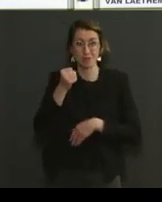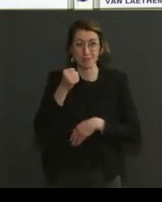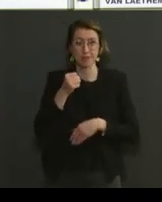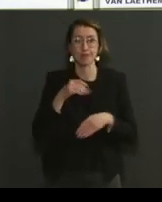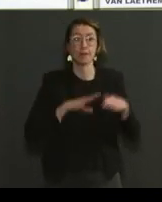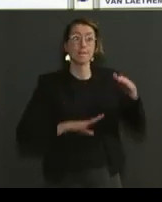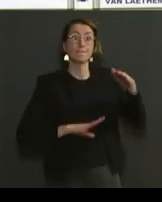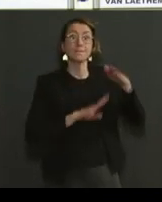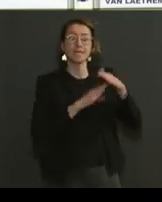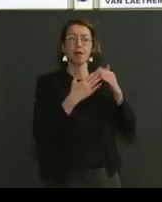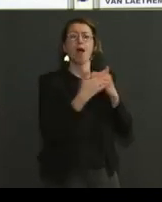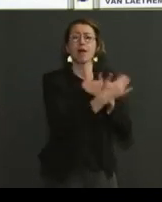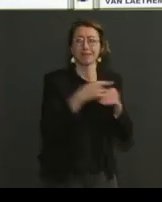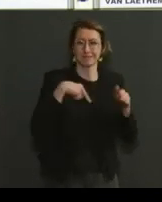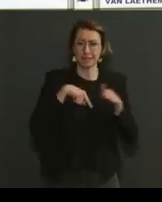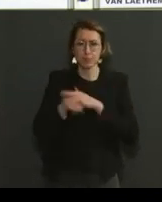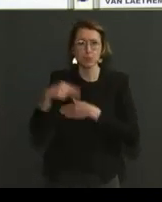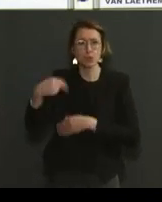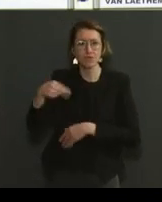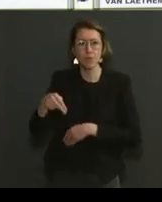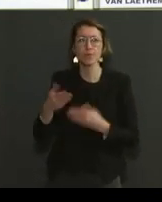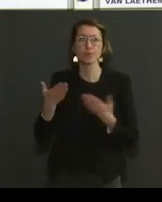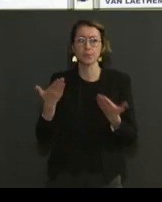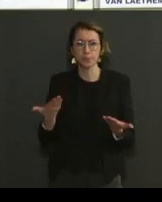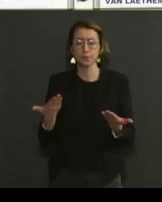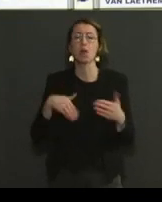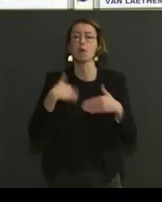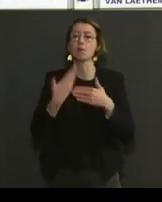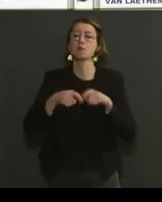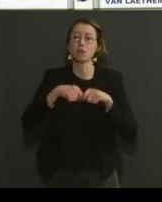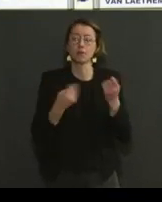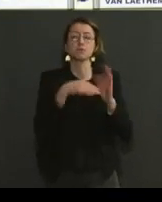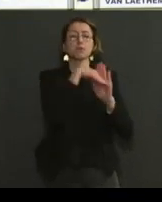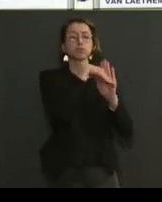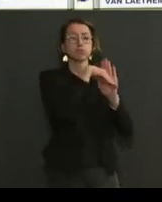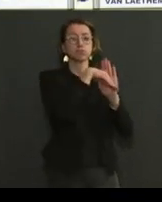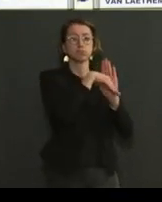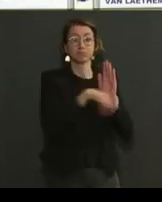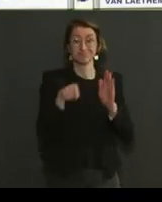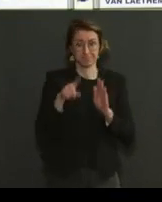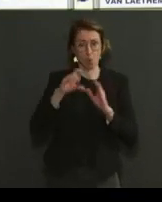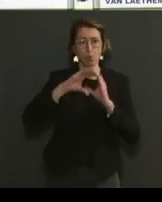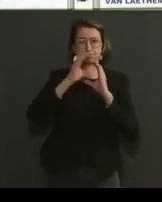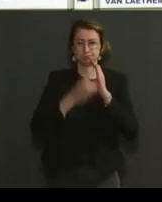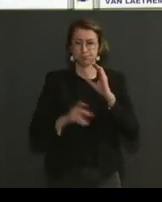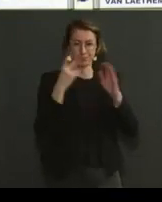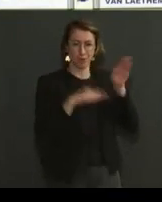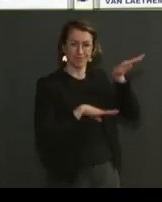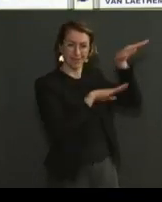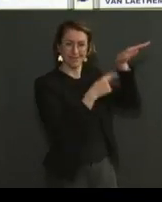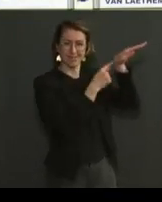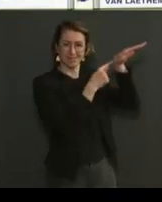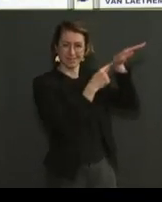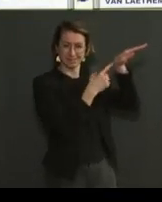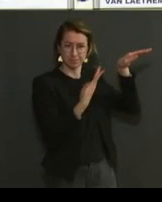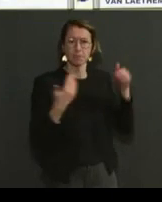pour rediminuer par la suite. Ce pic dans la population tombe un peu plus tôt, vers le 26 octobre, mais